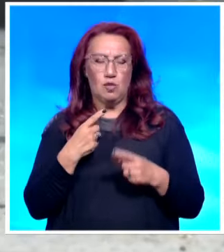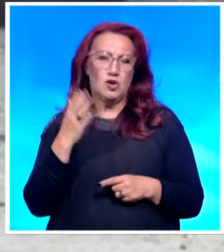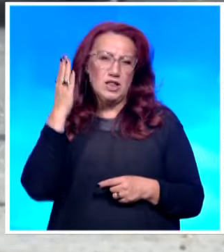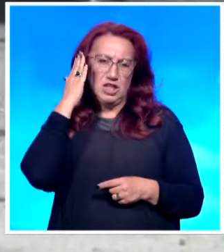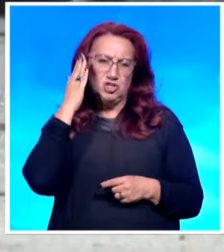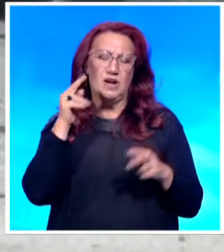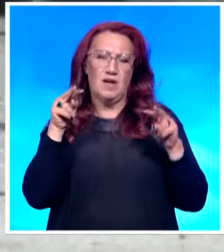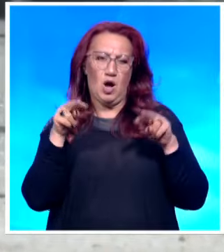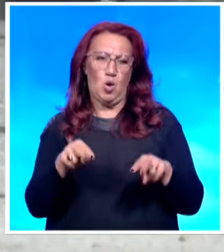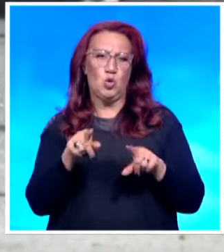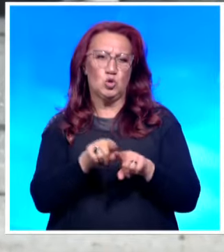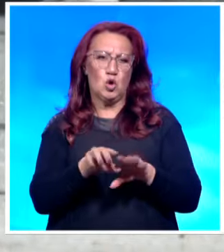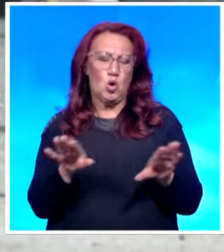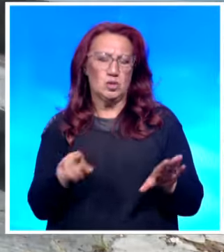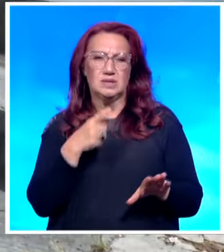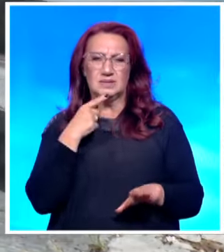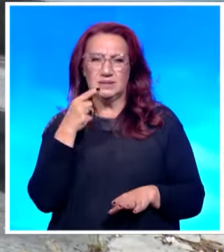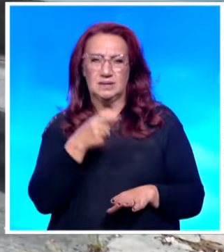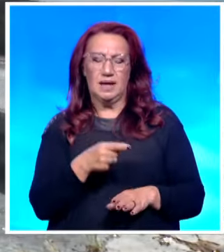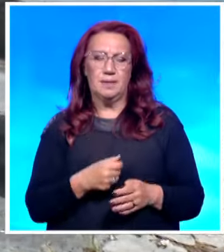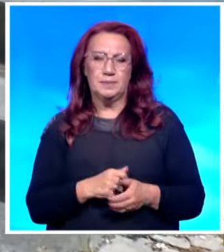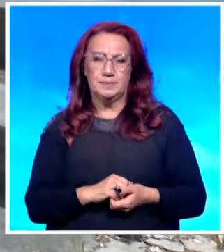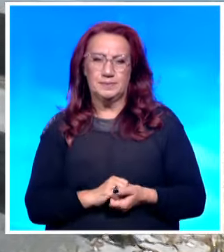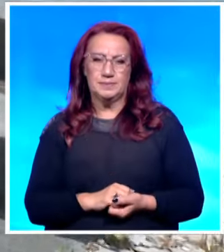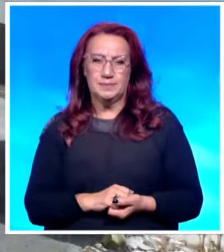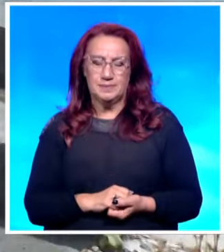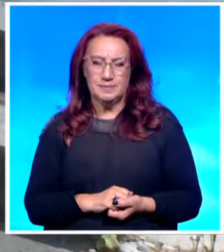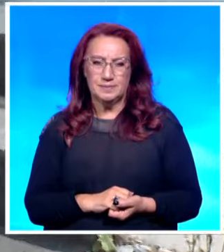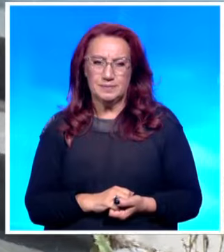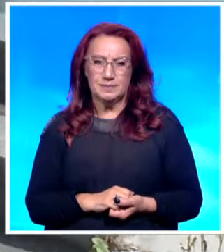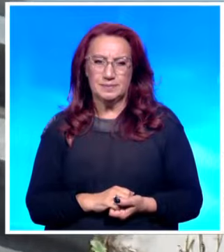контрола върху съоръженията. За BTV новините от капитан Андреево, Мария Георгиева.